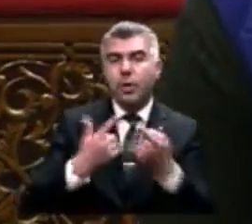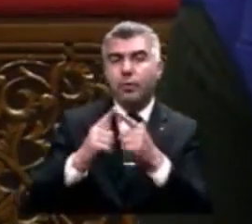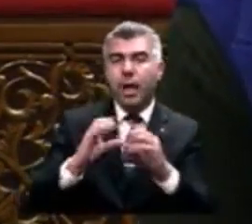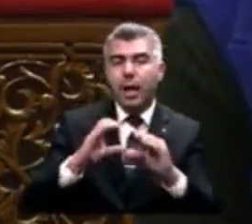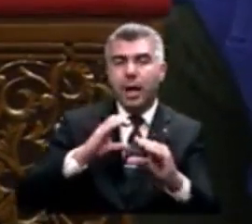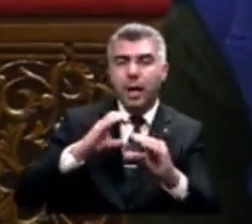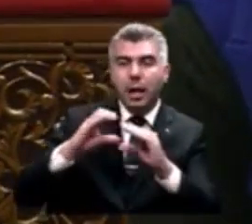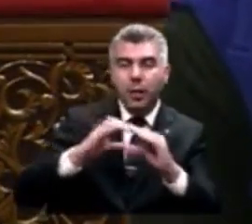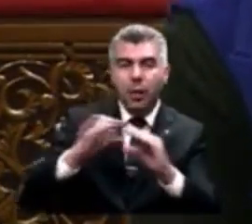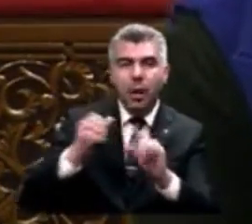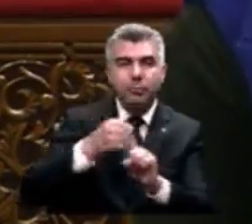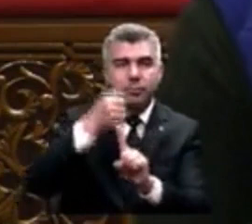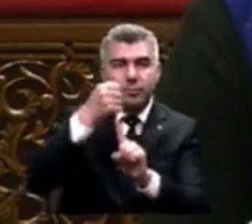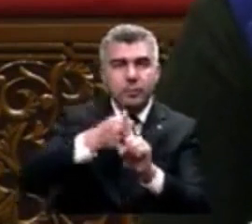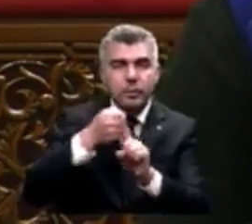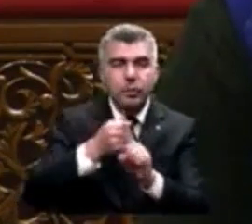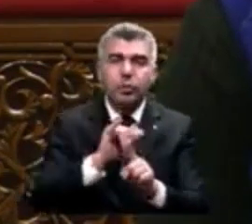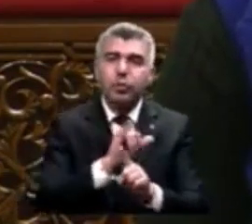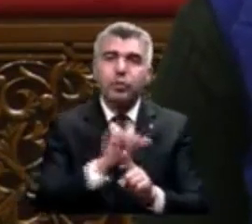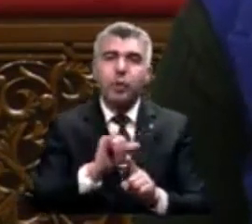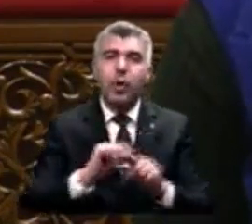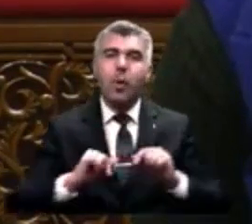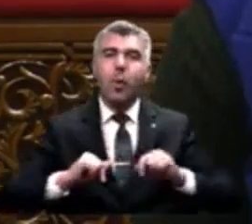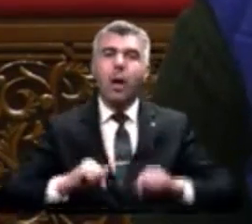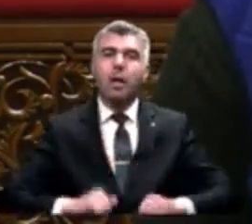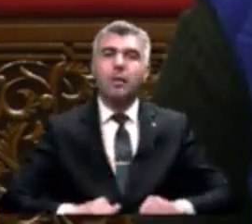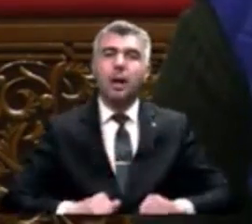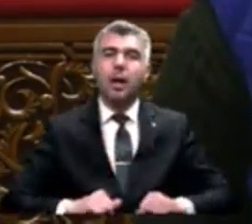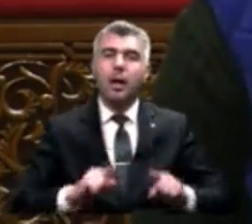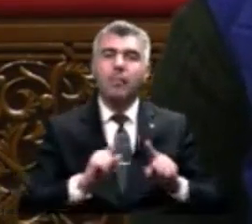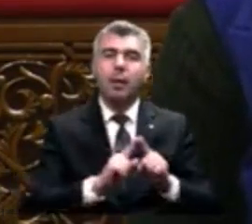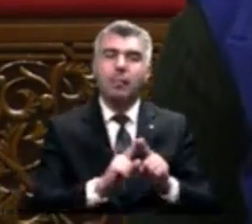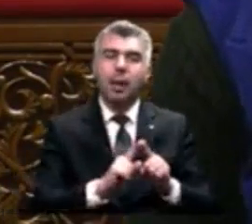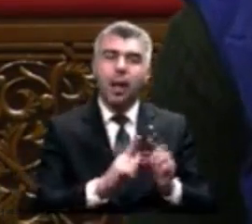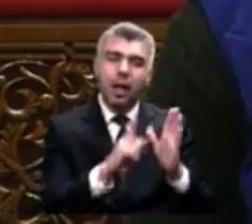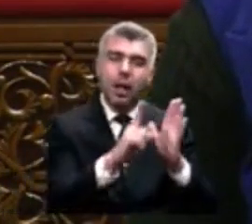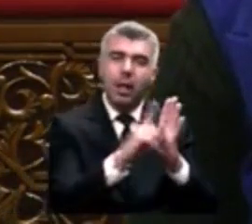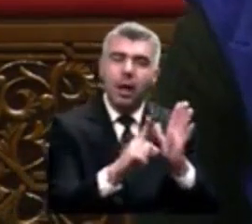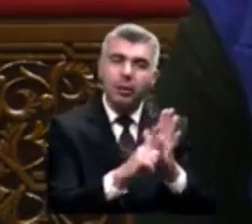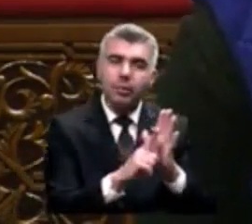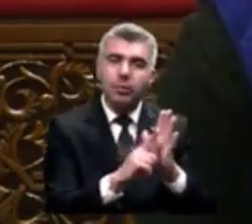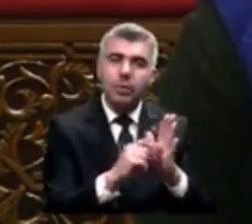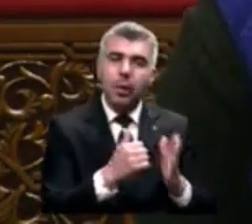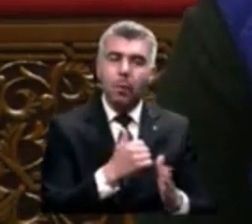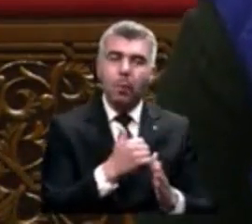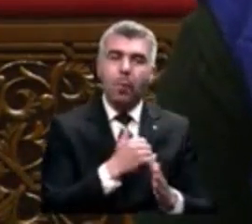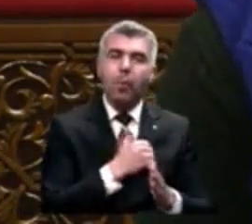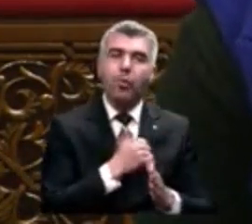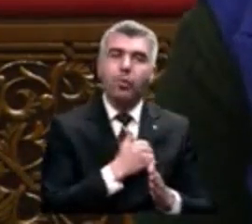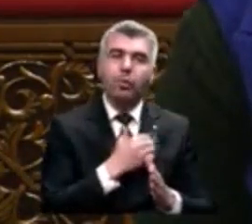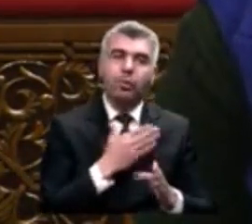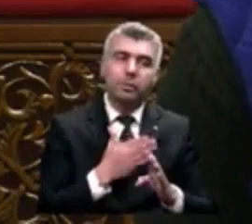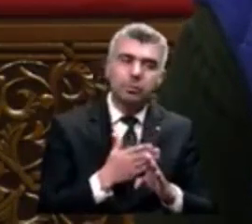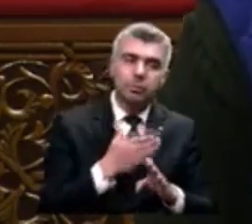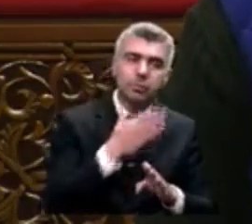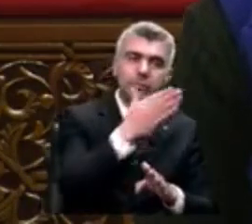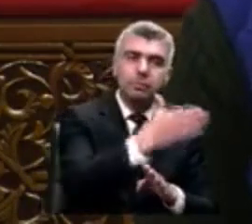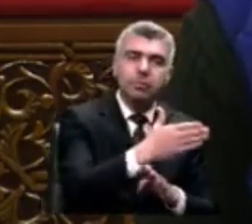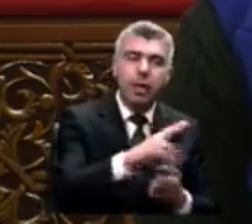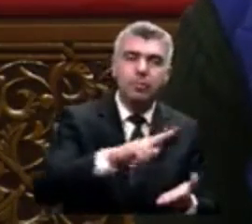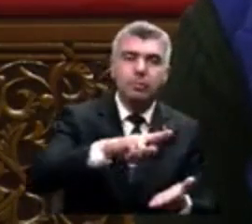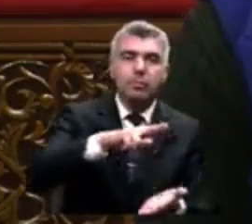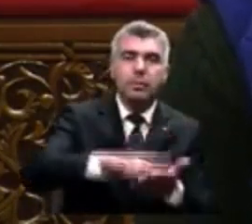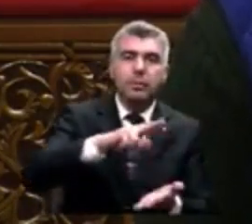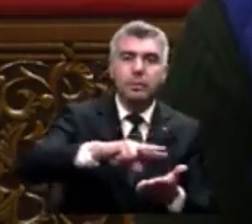الحوار والجهود هي إقدام وزارتكم على تمرير النظام الأساسي بصفة أحادية وتنكرها